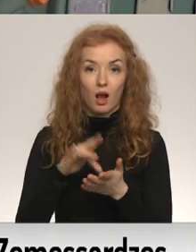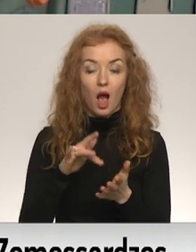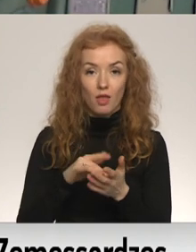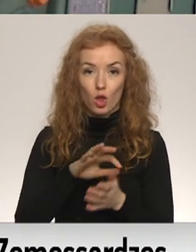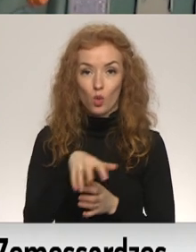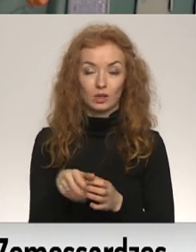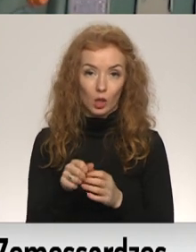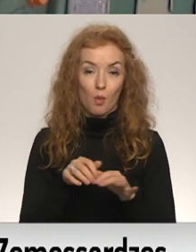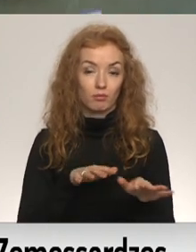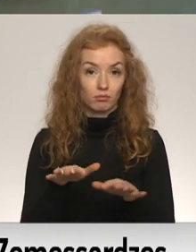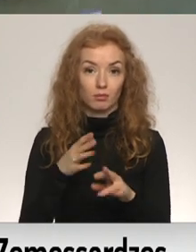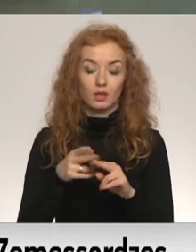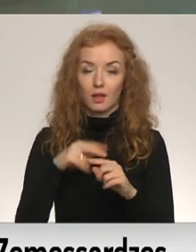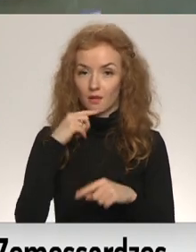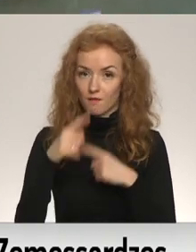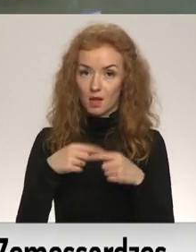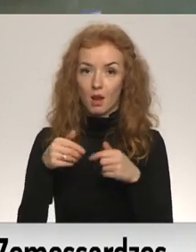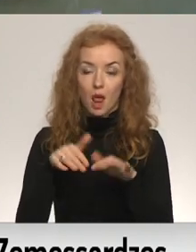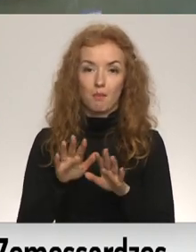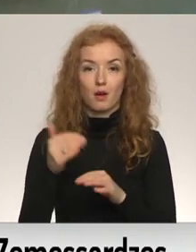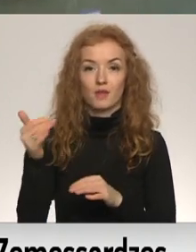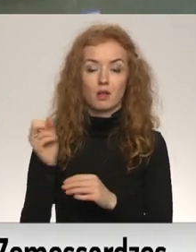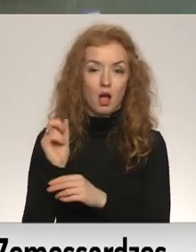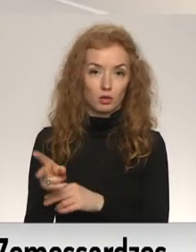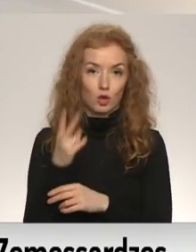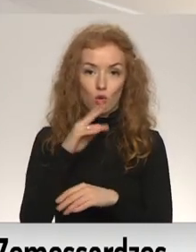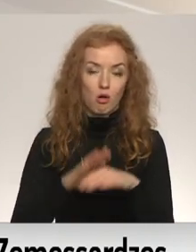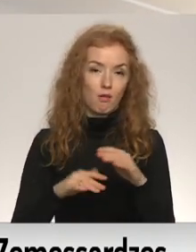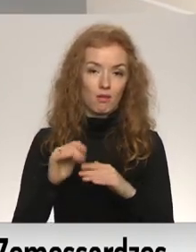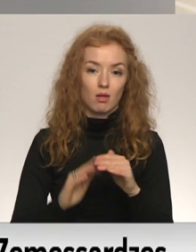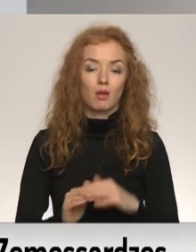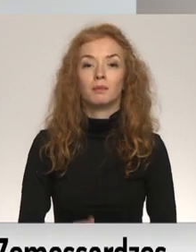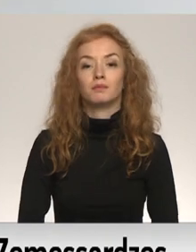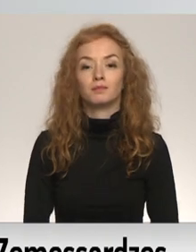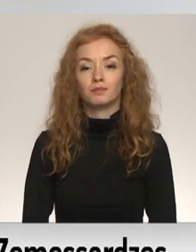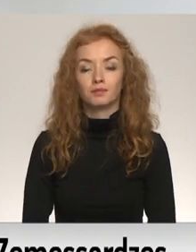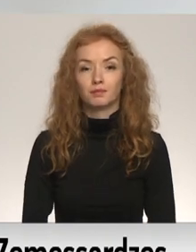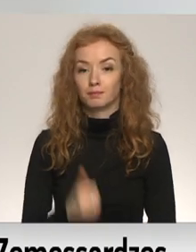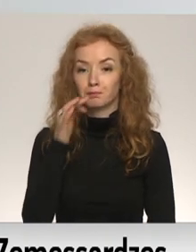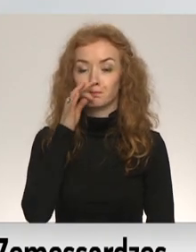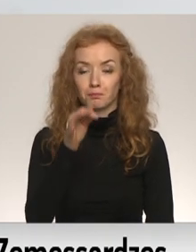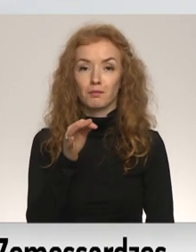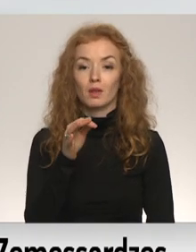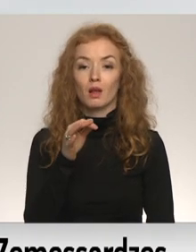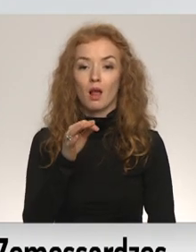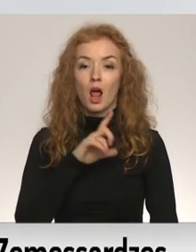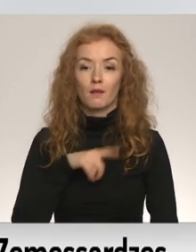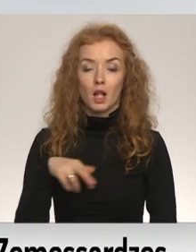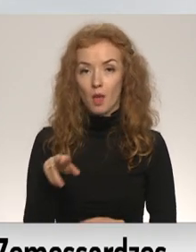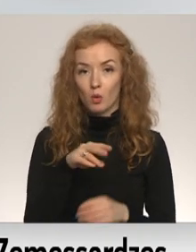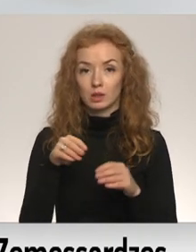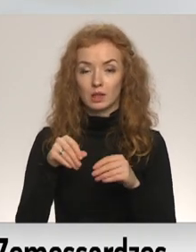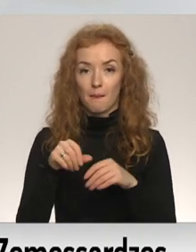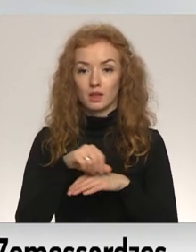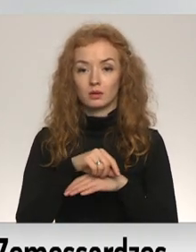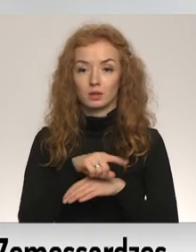nodarījuma izdarīšanā, vienmēr tiek lemts par viņa atstādināšanu no amata. Pamatoties uz Latvijas Republikas zemesardzes likuma